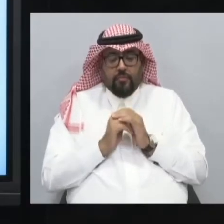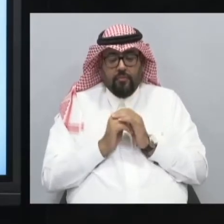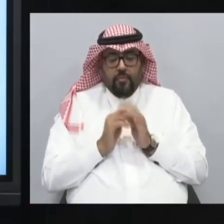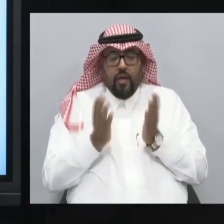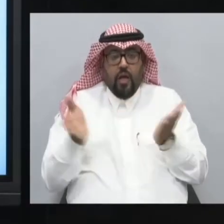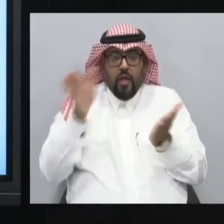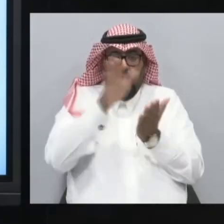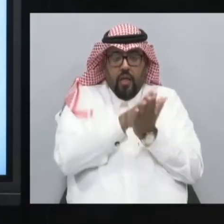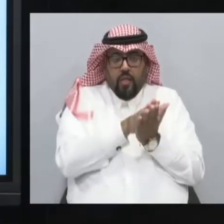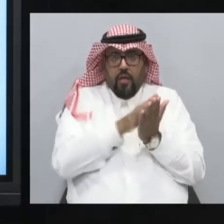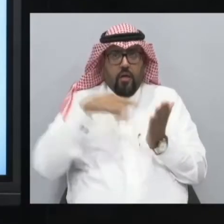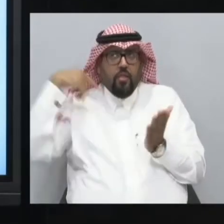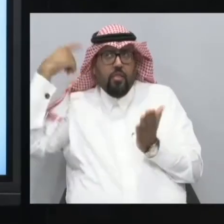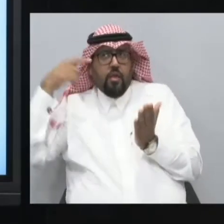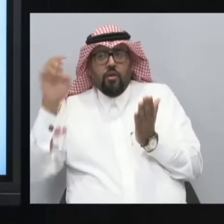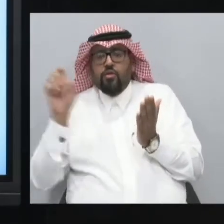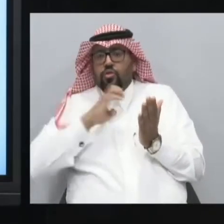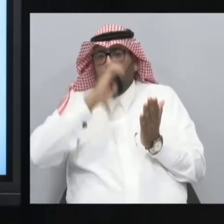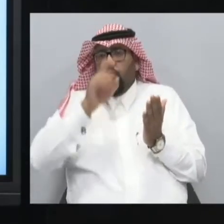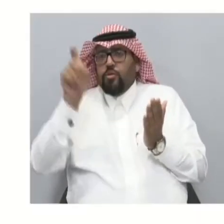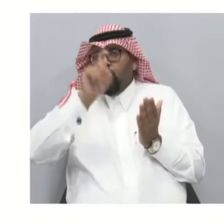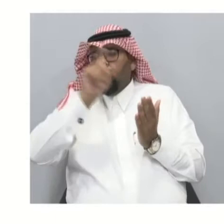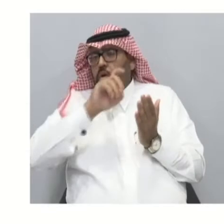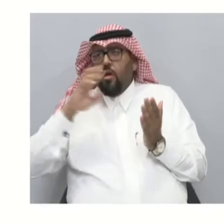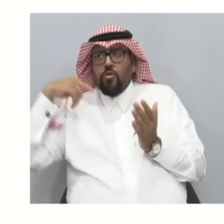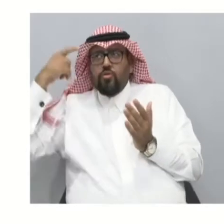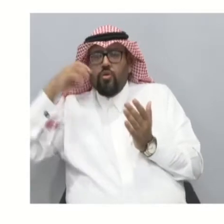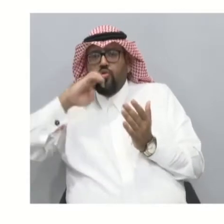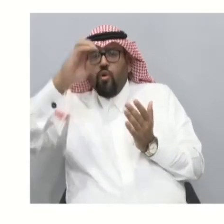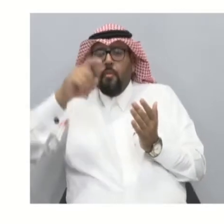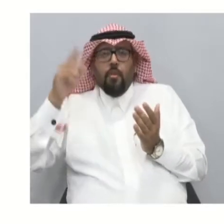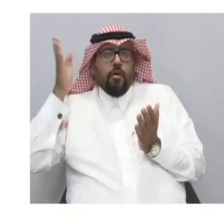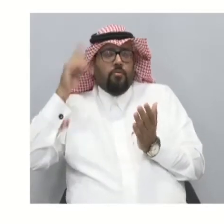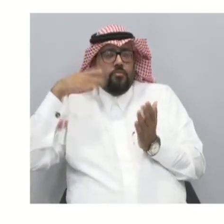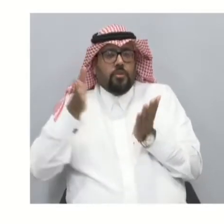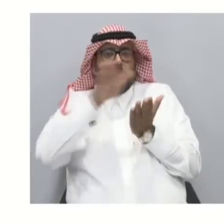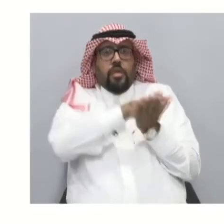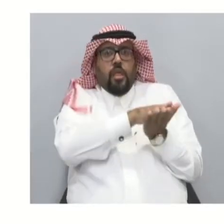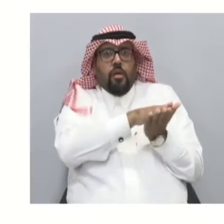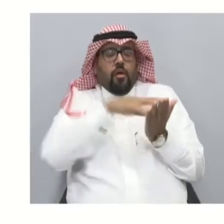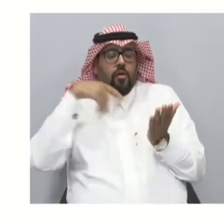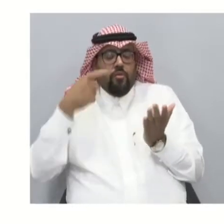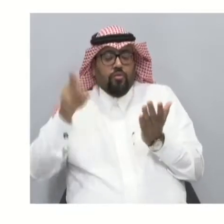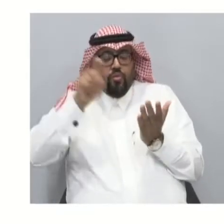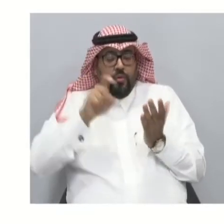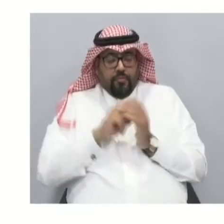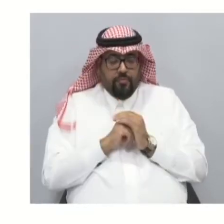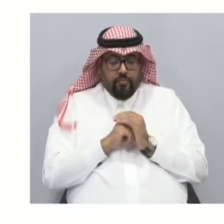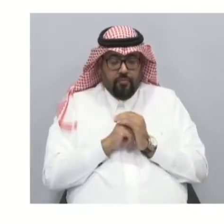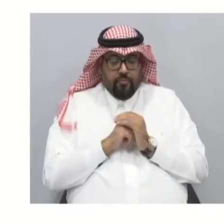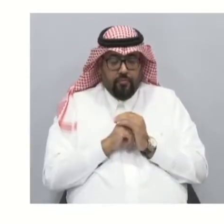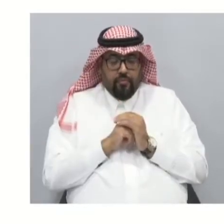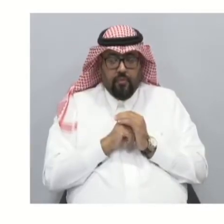إغلاق الكتاب والإجابة من الذاكرة عن الأسئلة، أيضا تدوين الإجابة تحت السؤال، أيضا ما هي هذه الخطوة؟ لاحظ